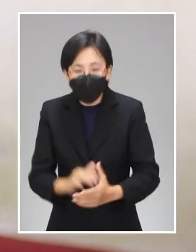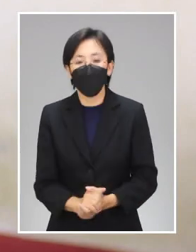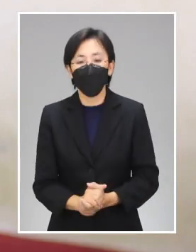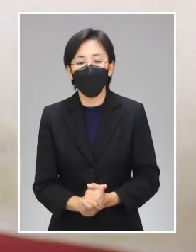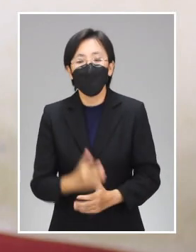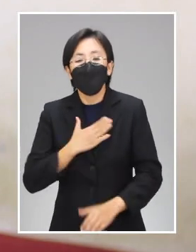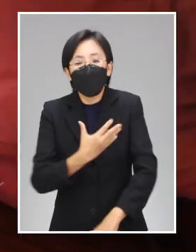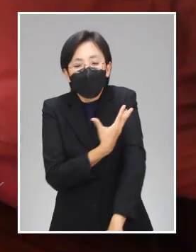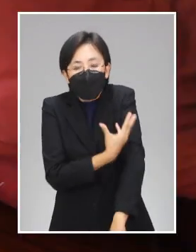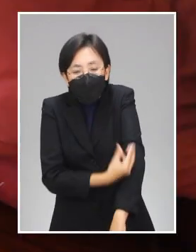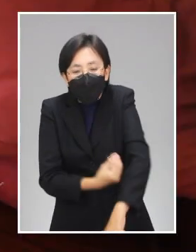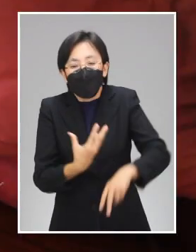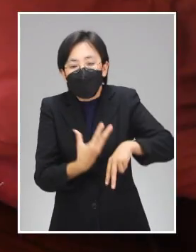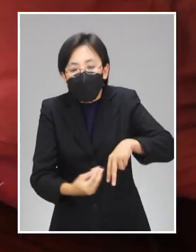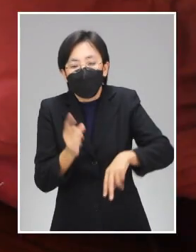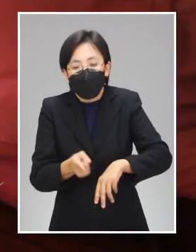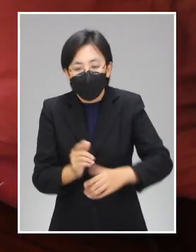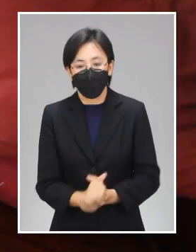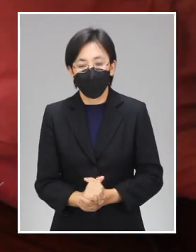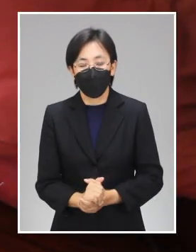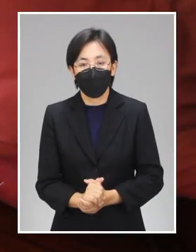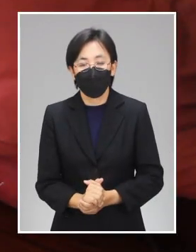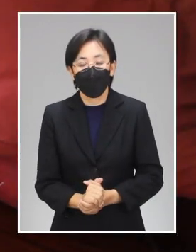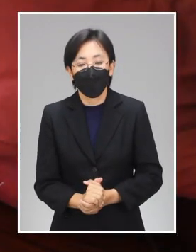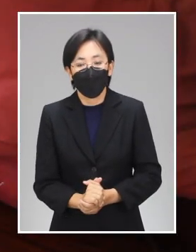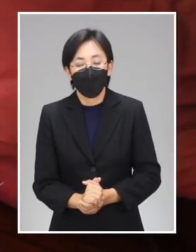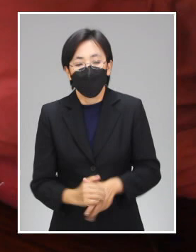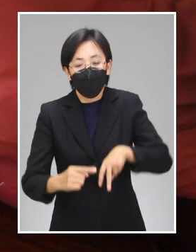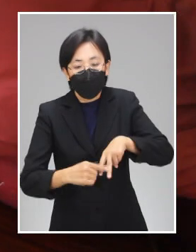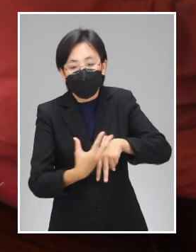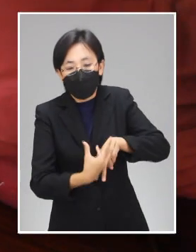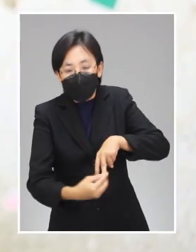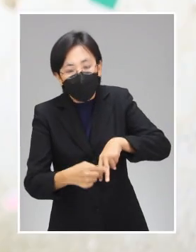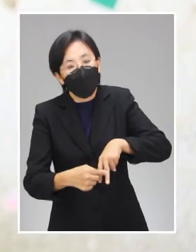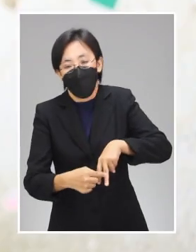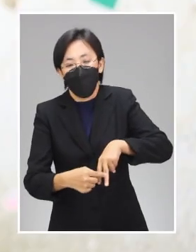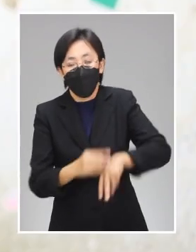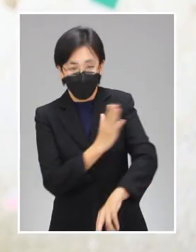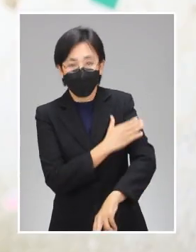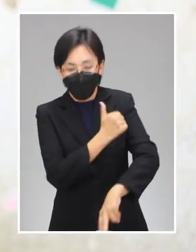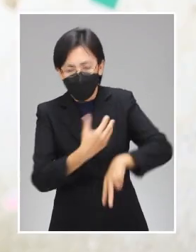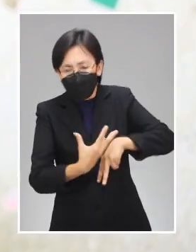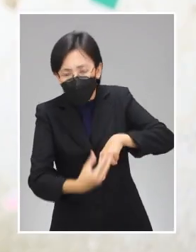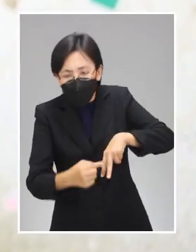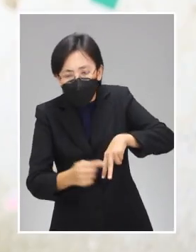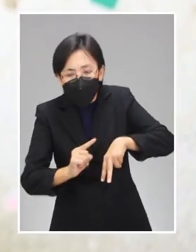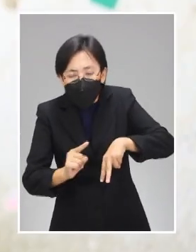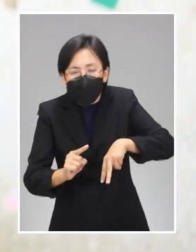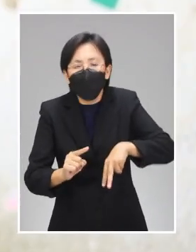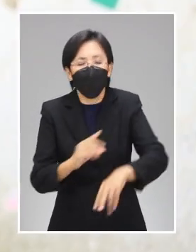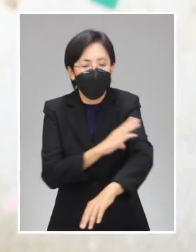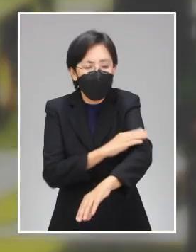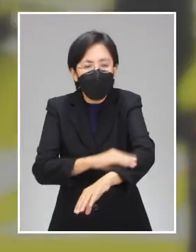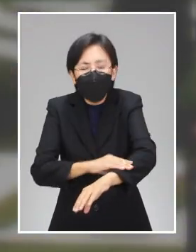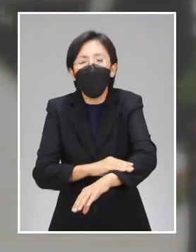าเหมือนเดิมแล้วก็ทีนี้ขาด้านซ้ายไม่กลับมาแล้วโรคนี้เขาเรียกว่าแบบกล้ามเนื้ออ่อน